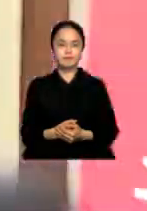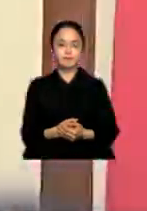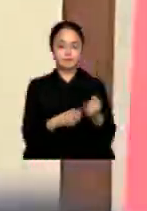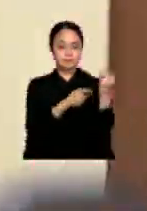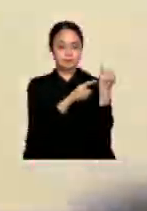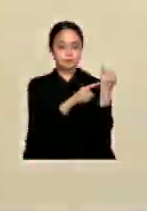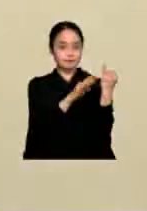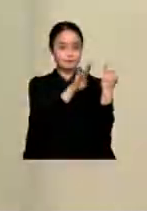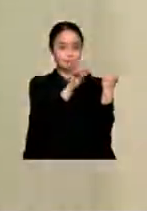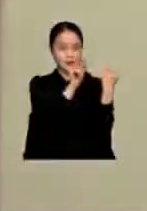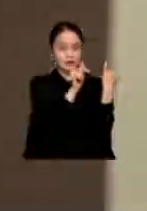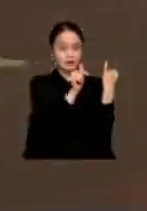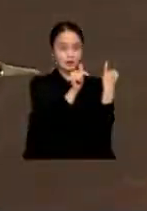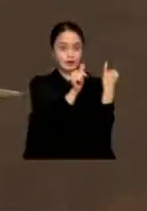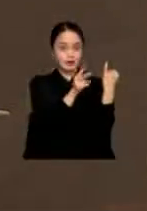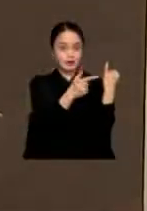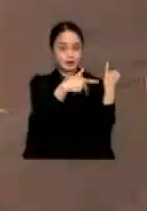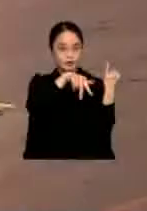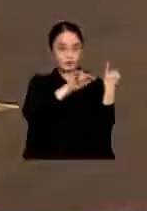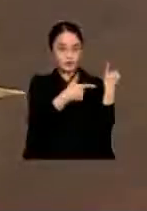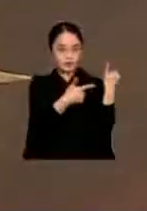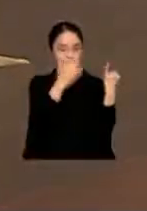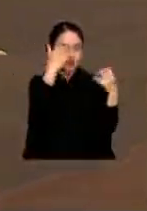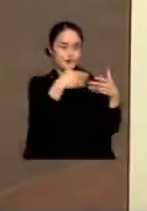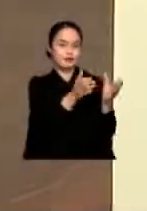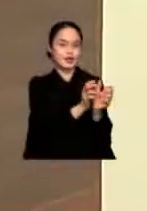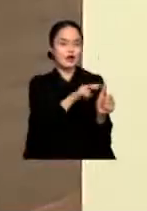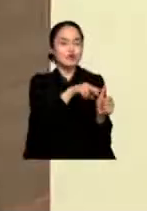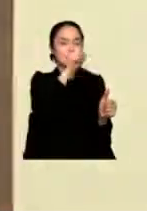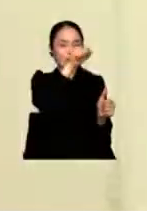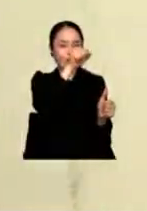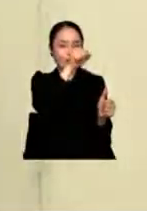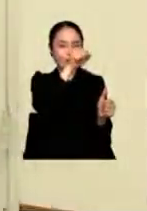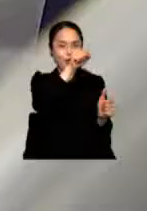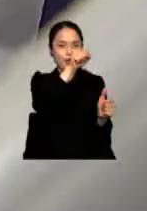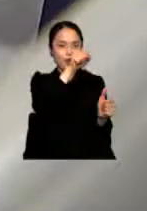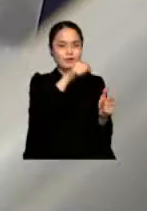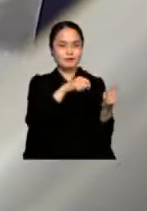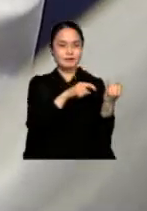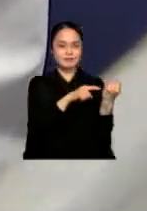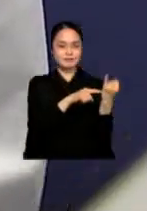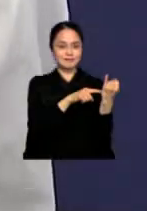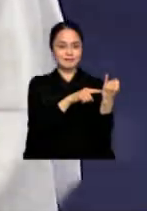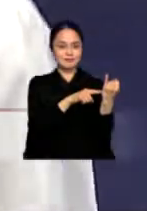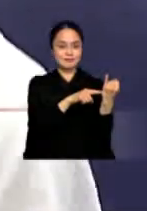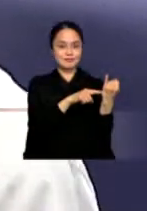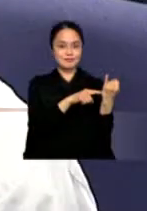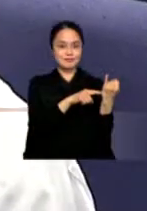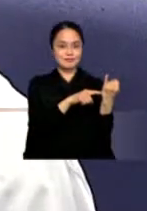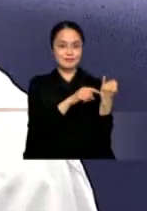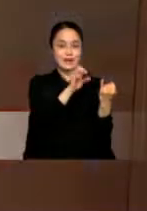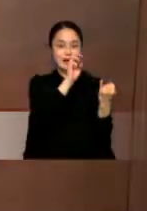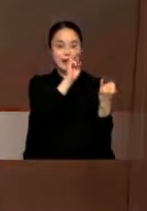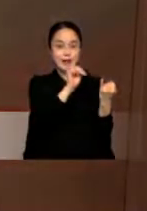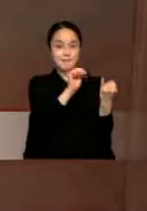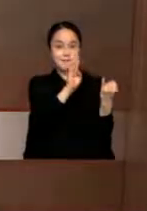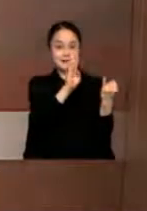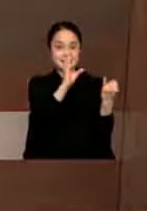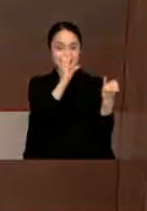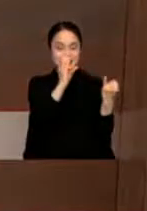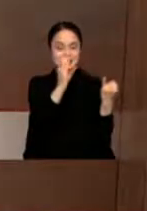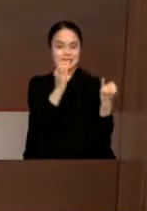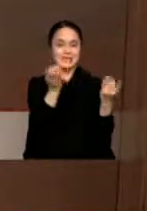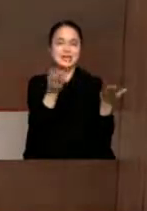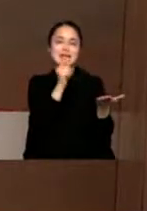배현진 자유한국당 예비후보가 송파을 국회의원 재보선 출마를 공식화했습니다. MBC 앵커 출신으로 지난달